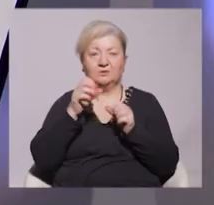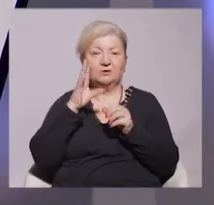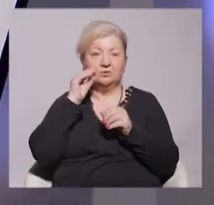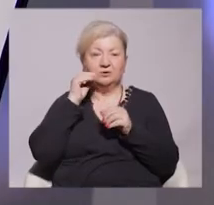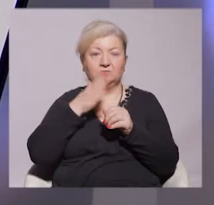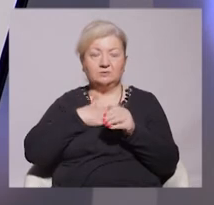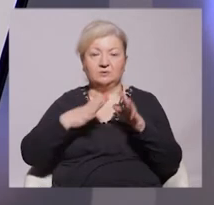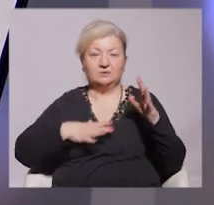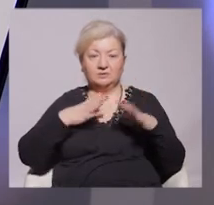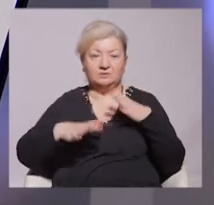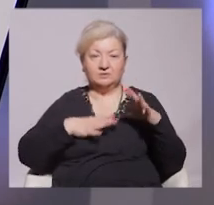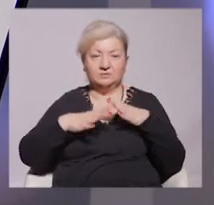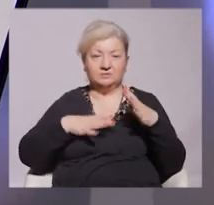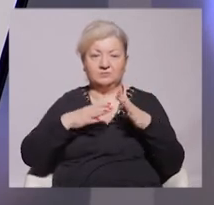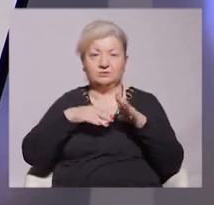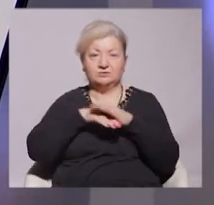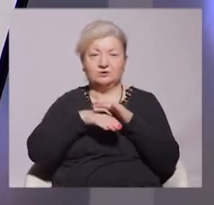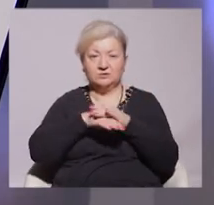ჩვენ ენერგიის შენახვის კანონს ვიყენებთ,